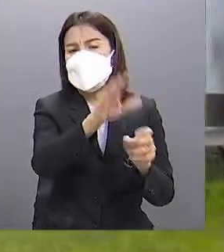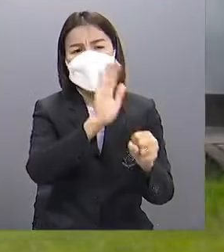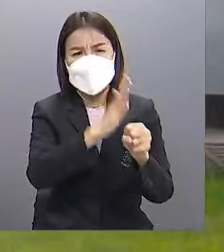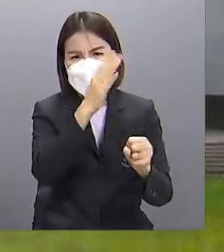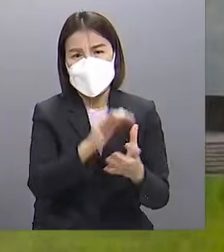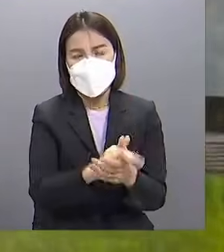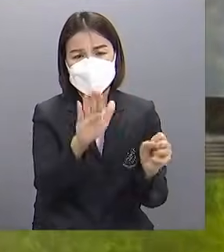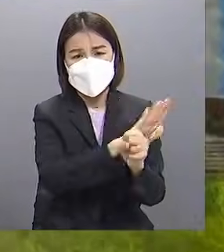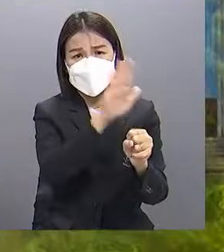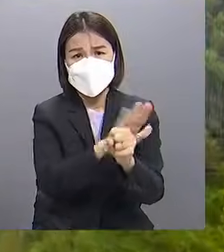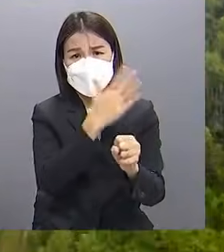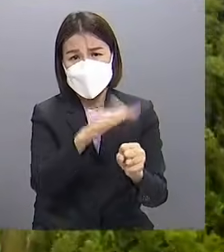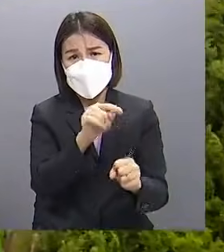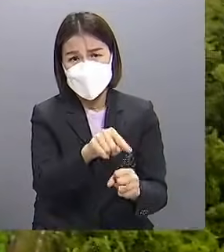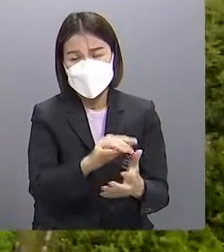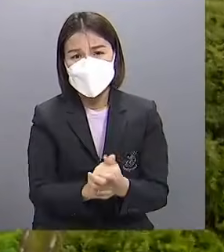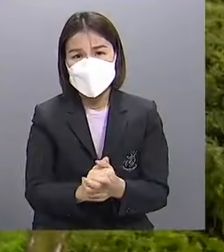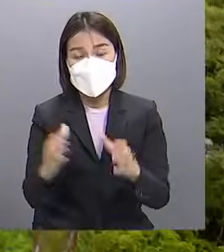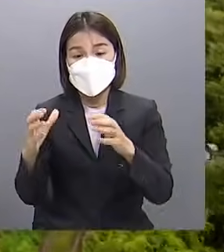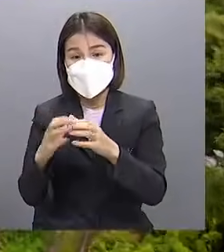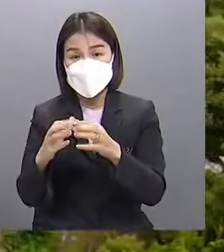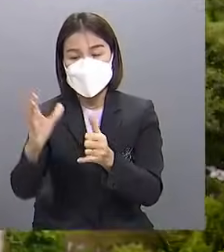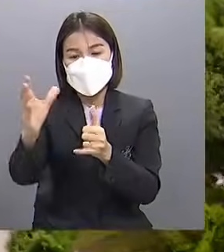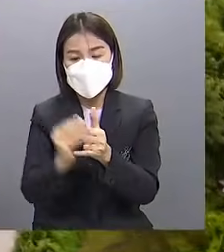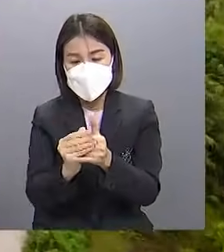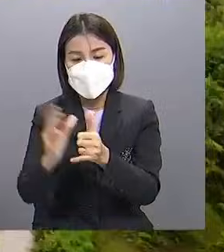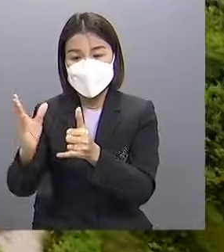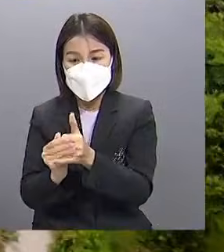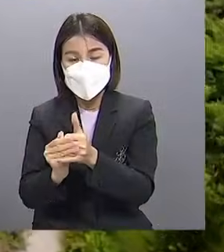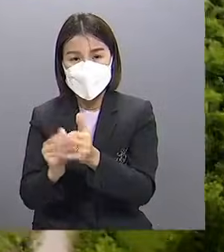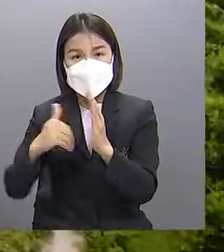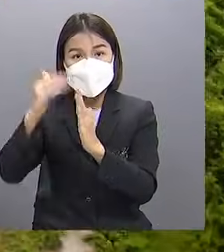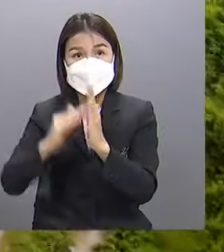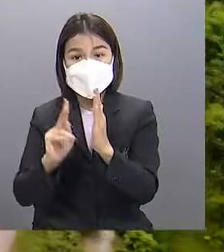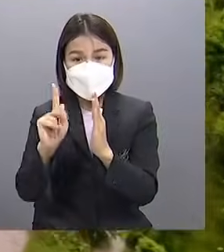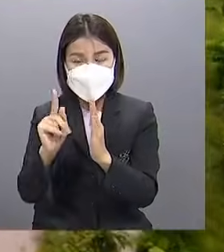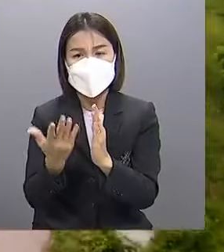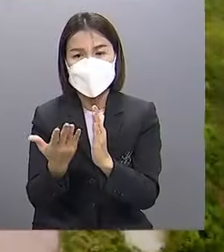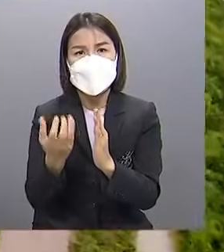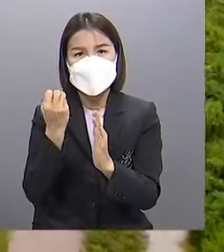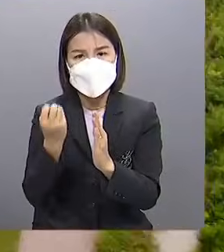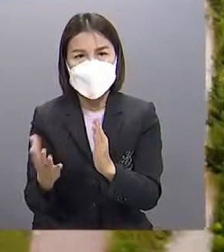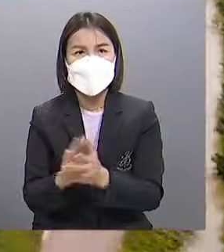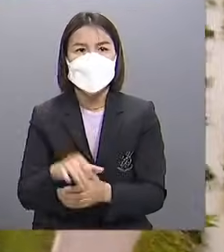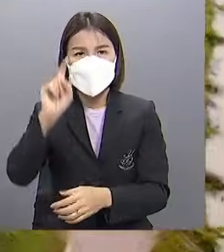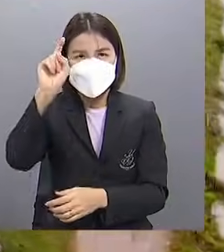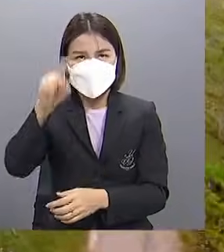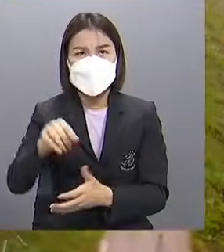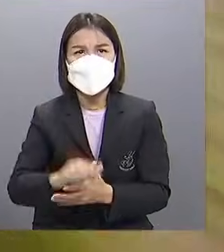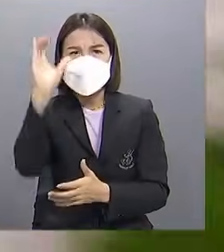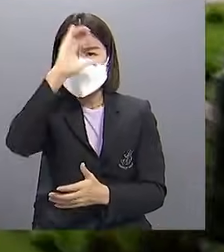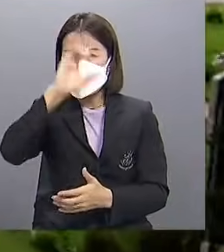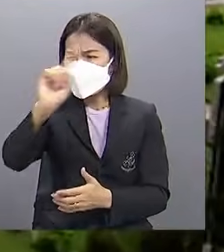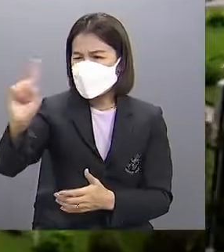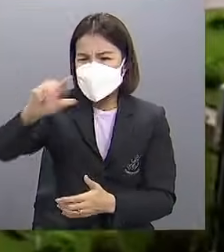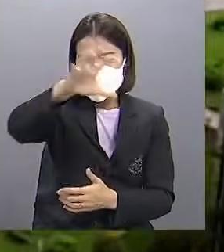ไข้ที่เคสสีเขียวก็เพิ่มมากขึ้นเราจำเป็นต้องทำโรงพยาบาลสนามขึ้นก็เลยมาขอใช้สถานที่